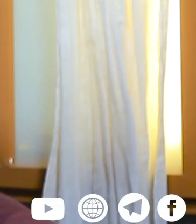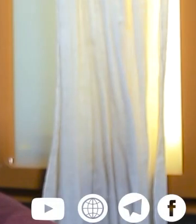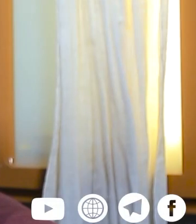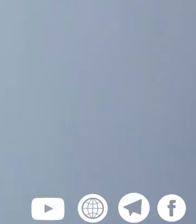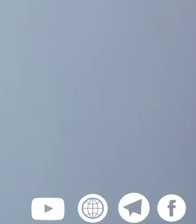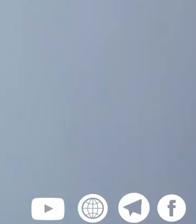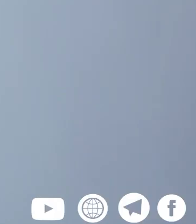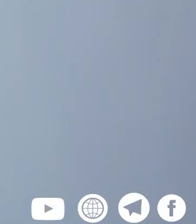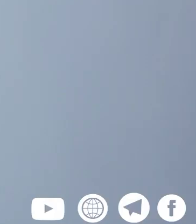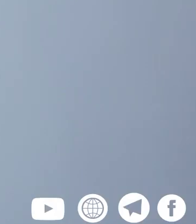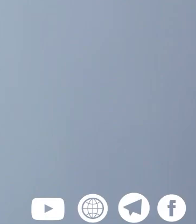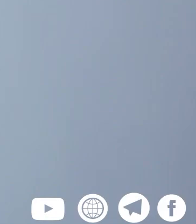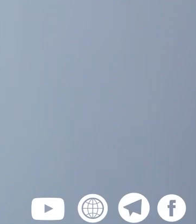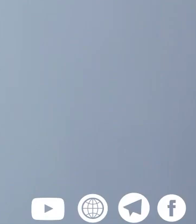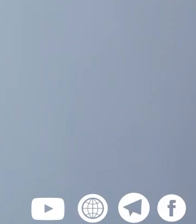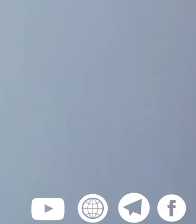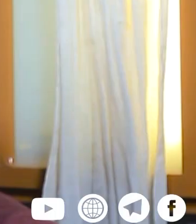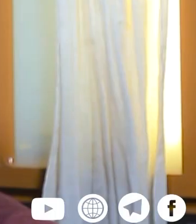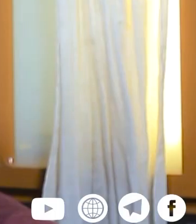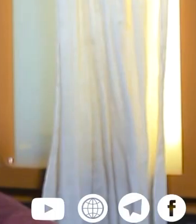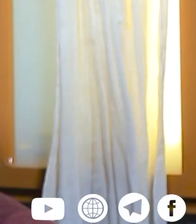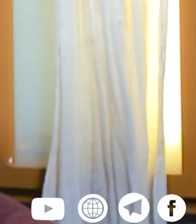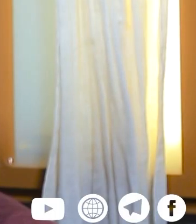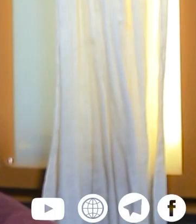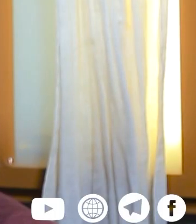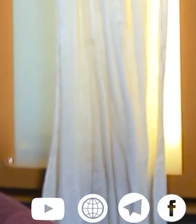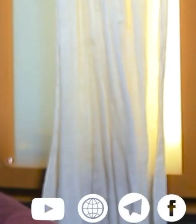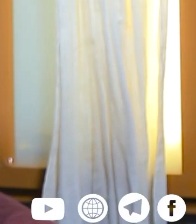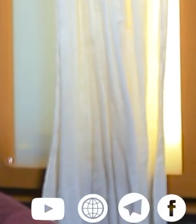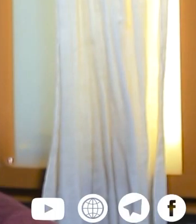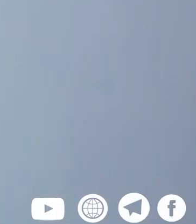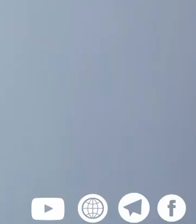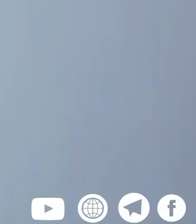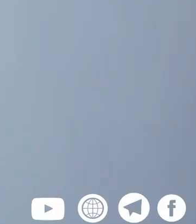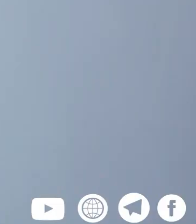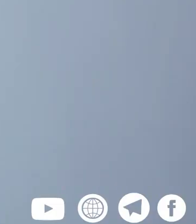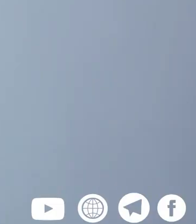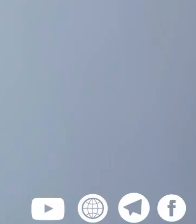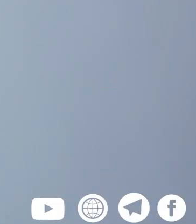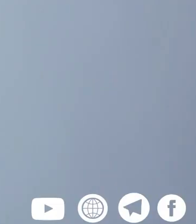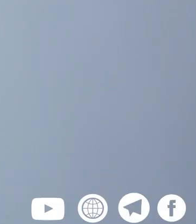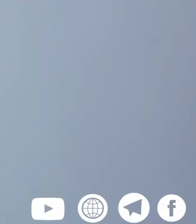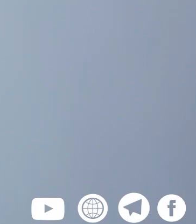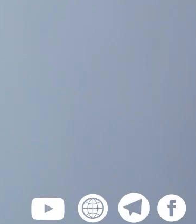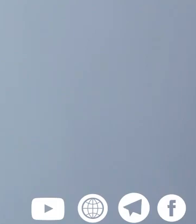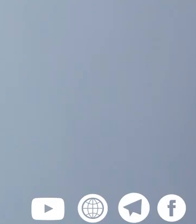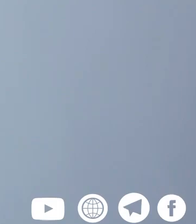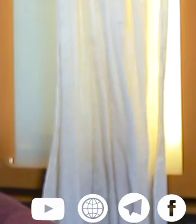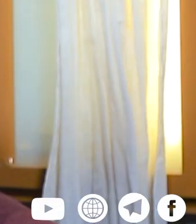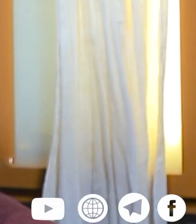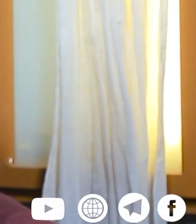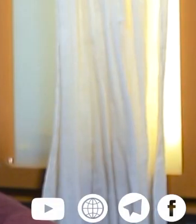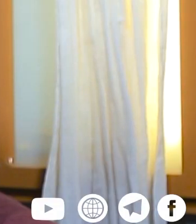ከሰማይ የወረደ በመንፈስ ቅዱስ ምሪት የተጻፈ ሕይወትን የሚሰጥ እግዚአብሔር ቃል ይመረጣል እንጂ አማራጭ ሆኖ